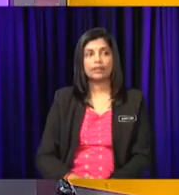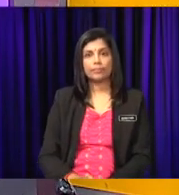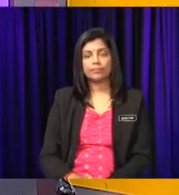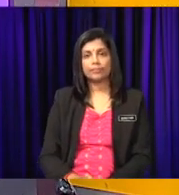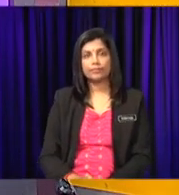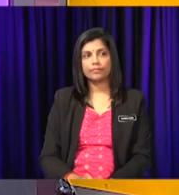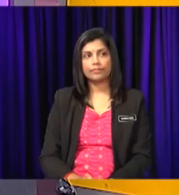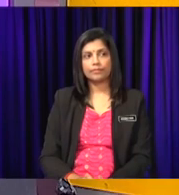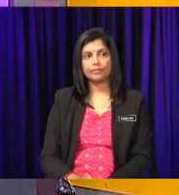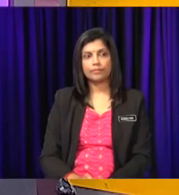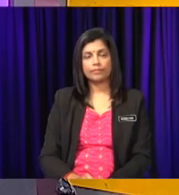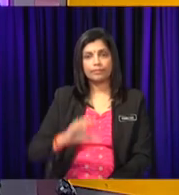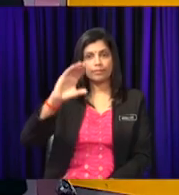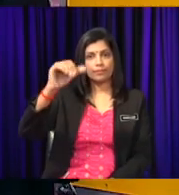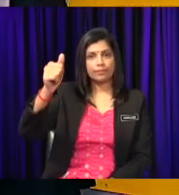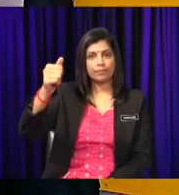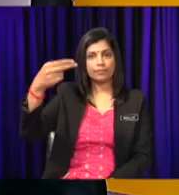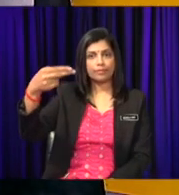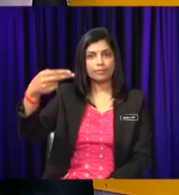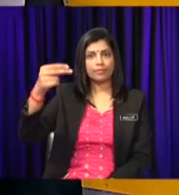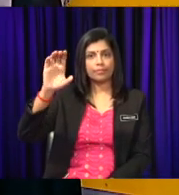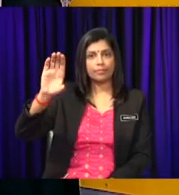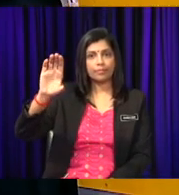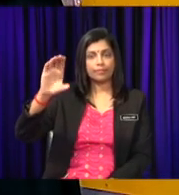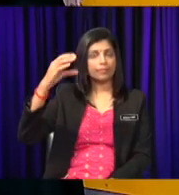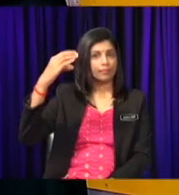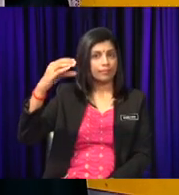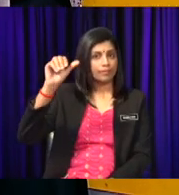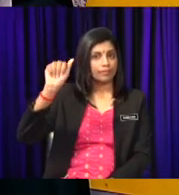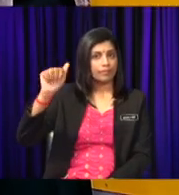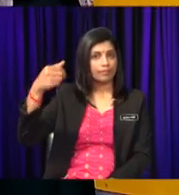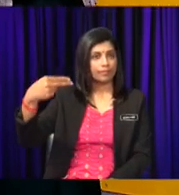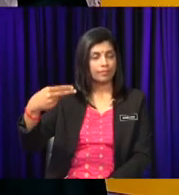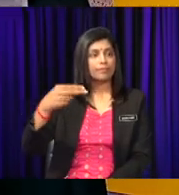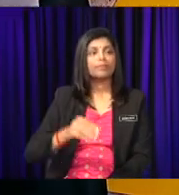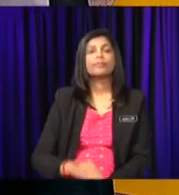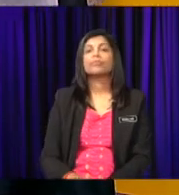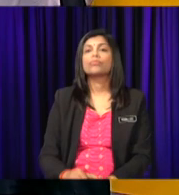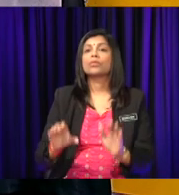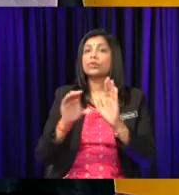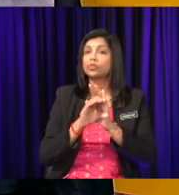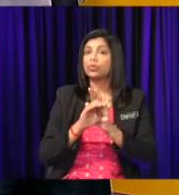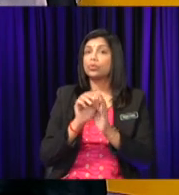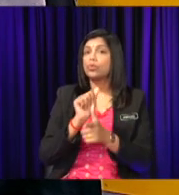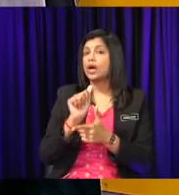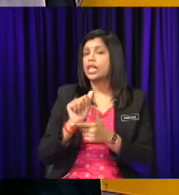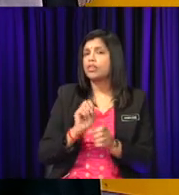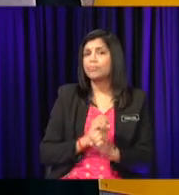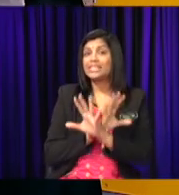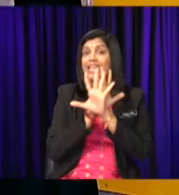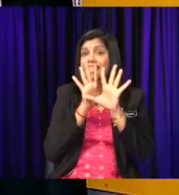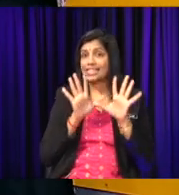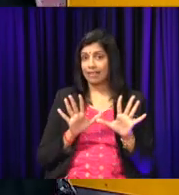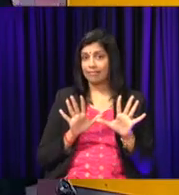simbol Nila ya eee Ini kan ya kita ambil ini untuk berikan pilihan kepada murid